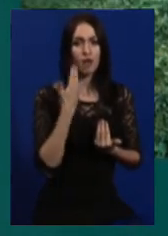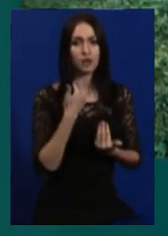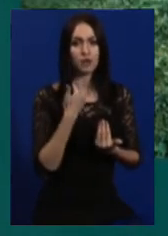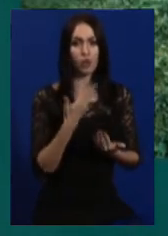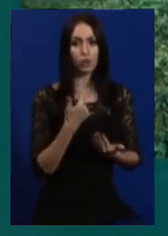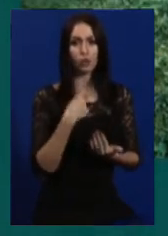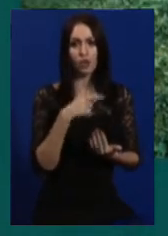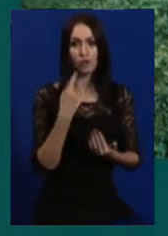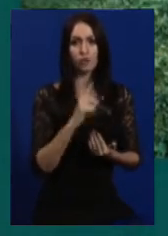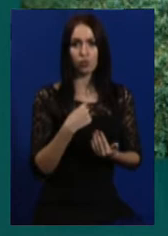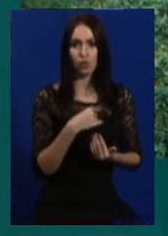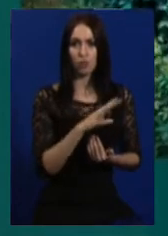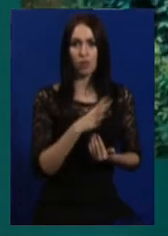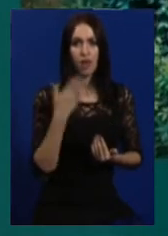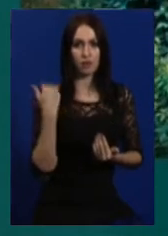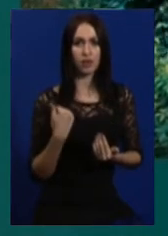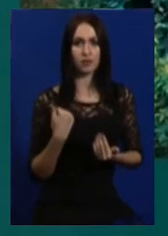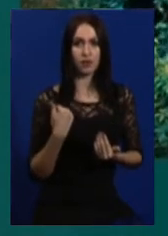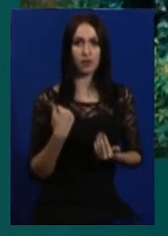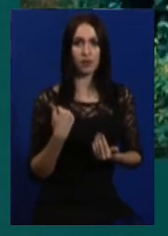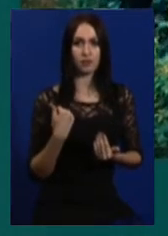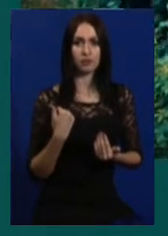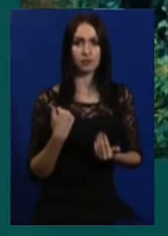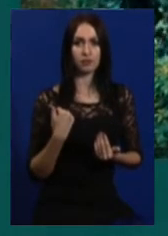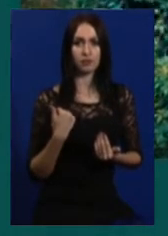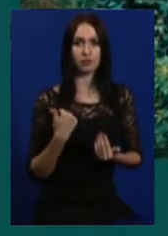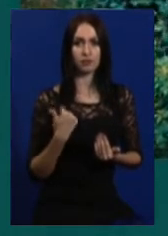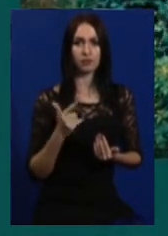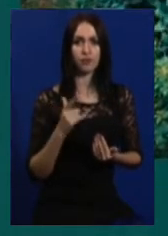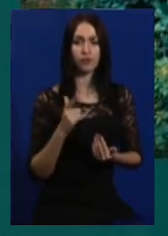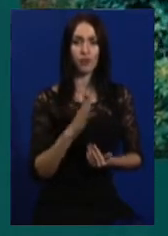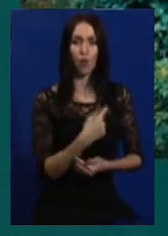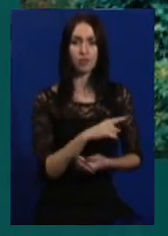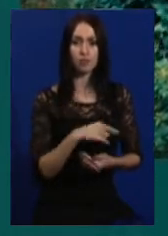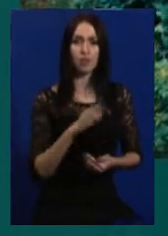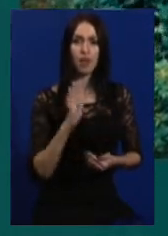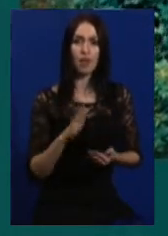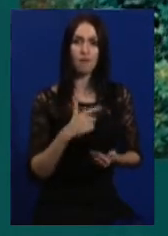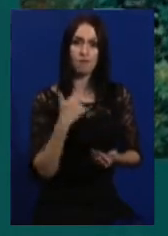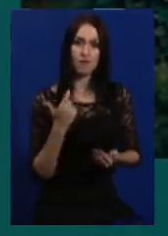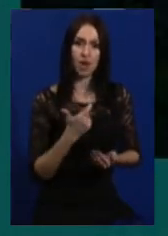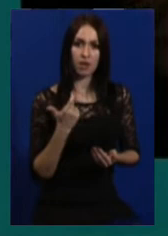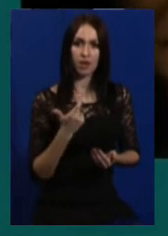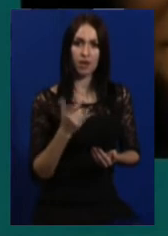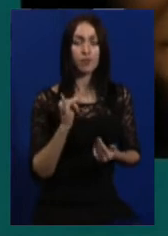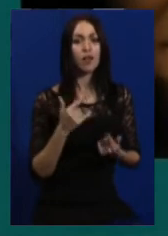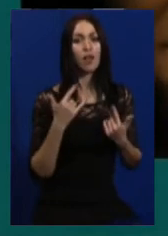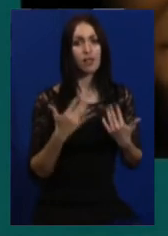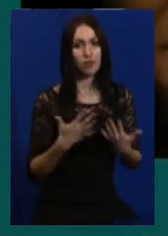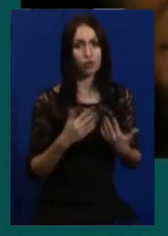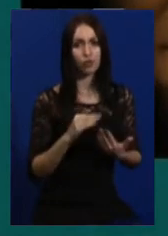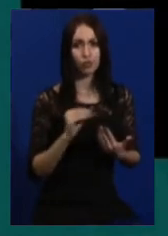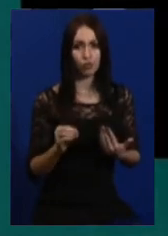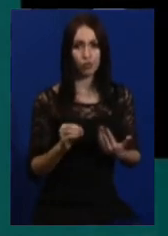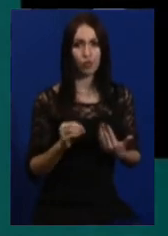говорила что я была тогда материалов в госпитале я харькова и конечно же